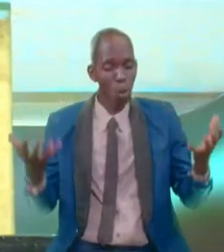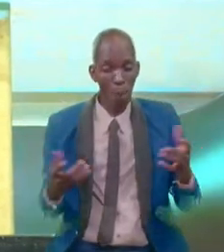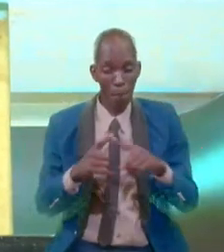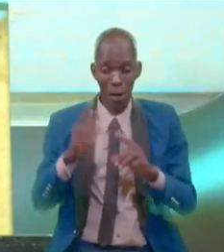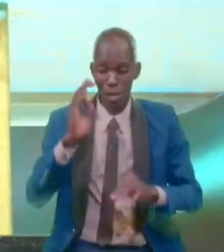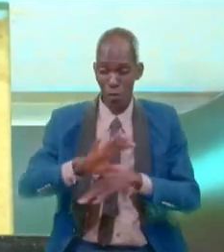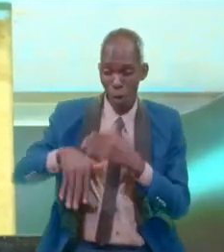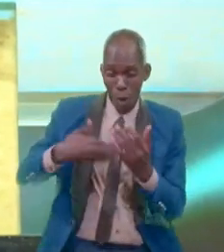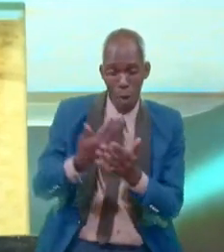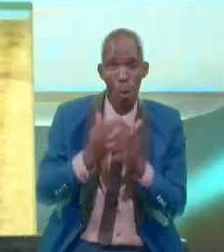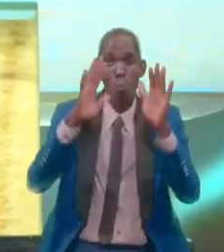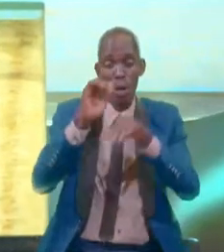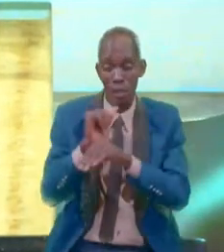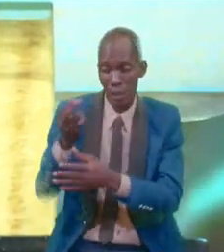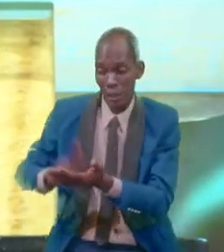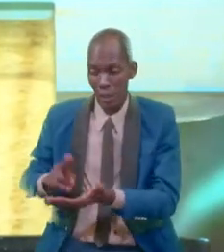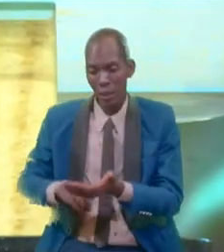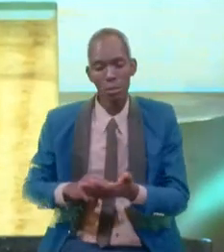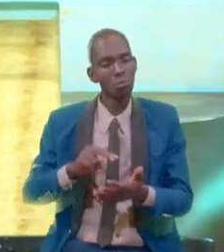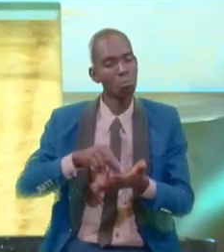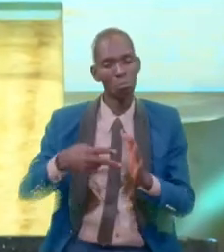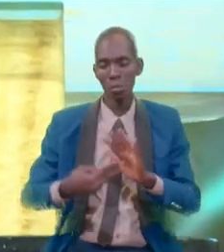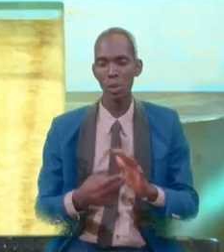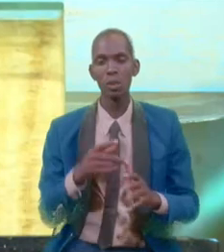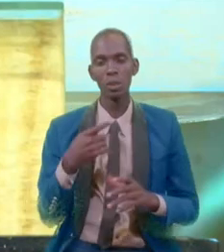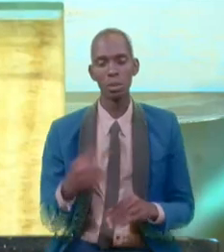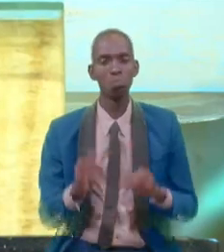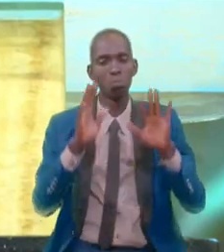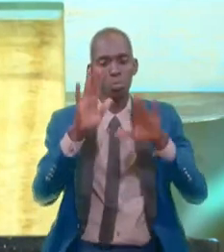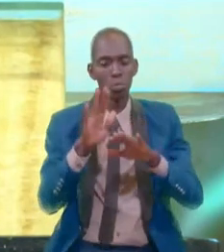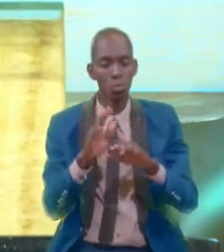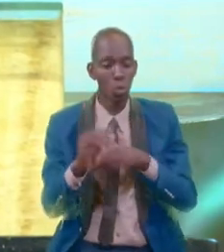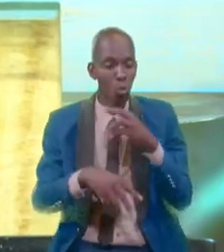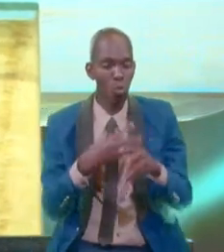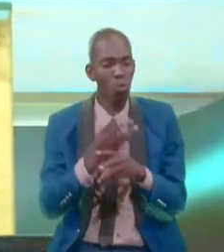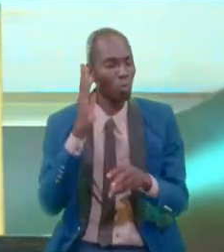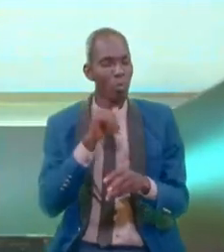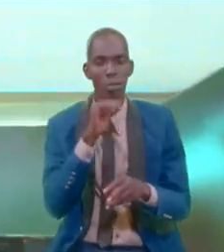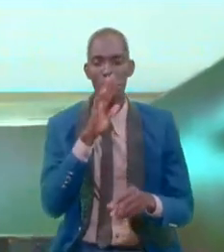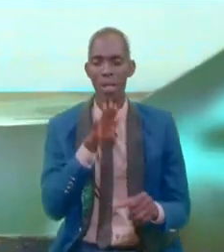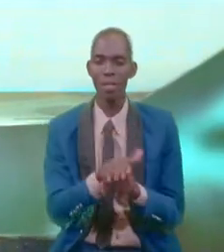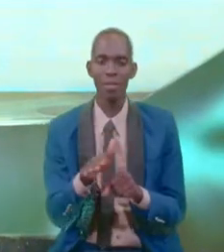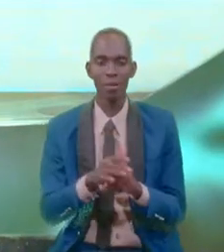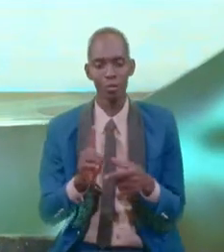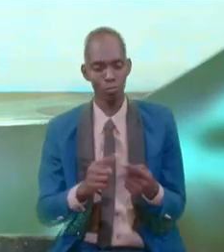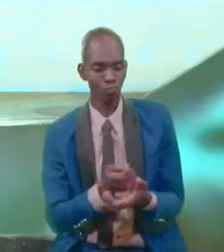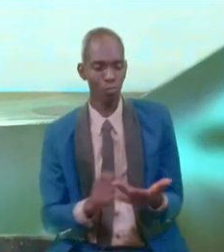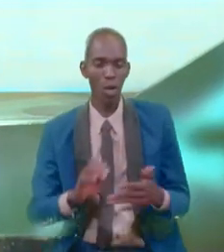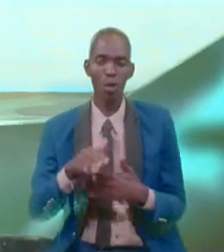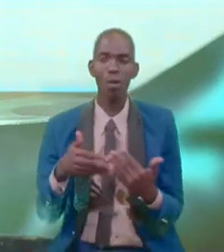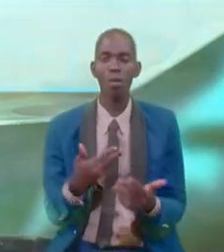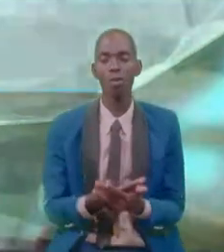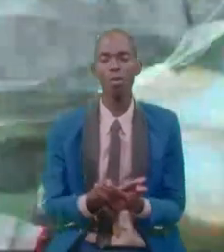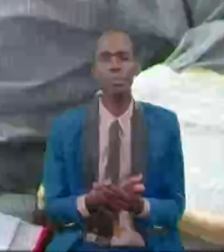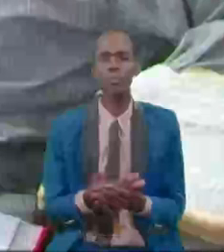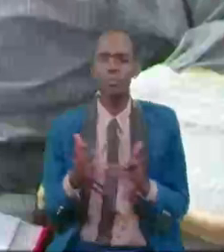il n'y aura pas assez de livres pour tout contenir. Jésus a fait tout cela. Et avant qu'il ne